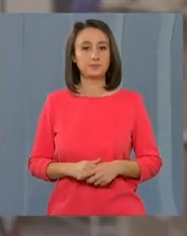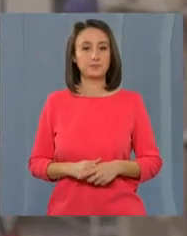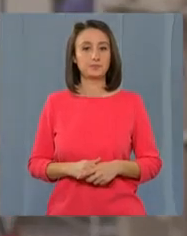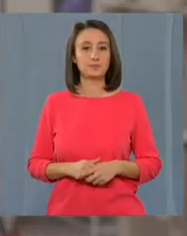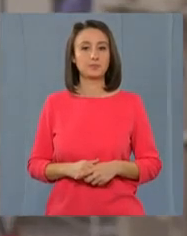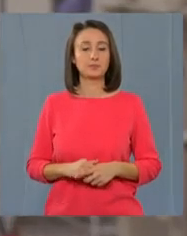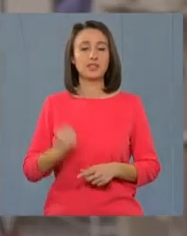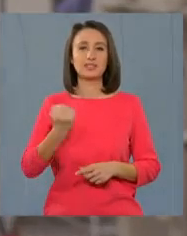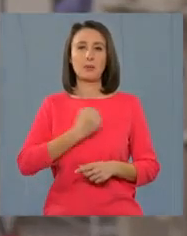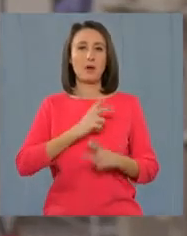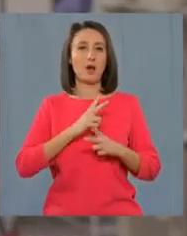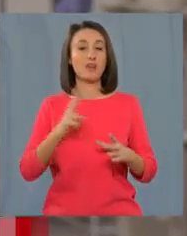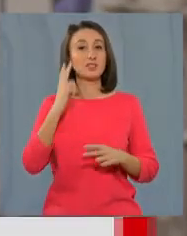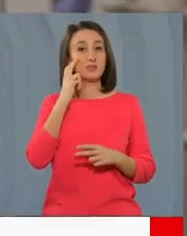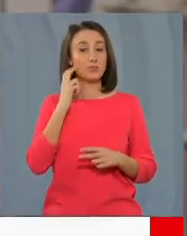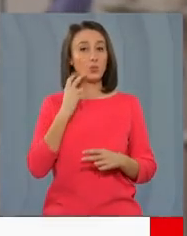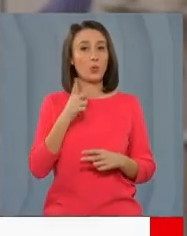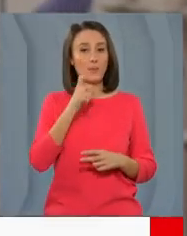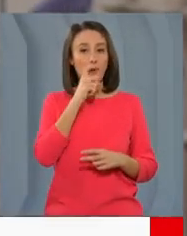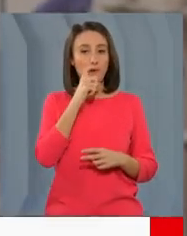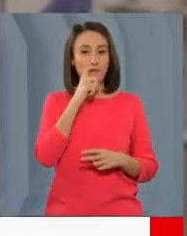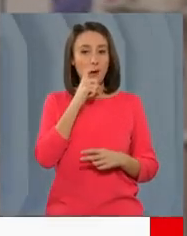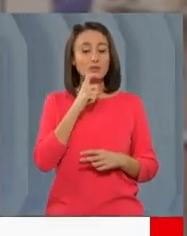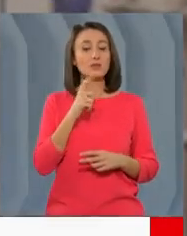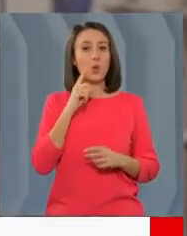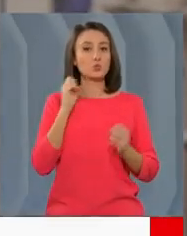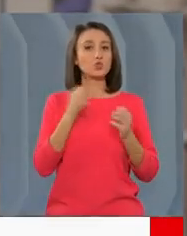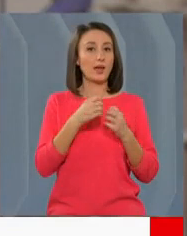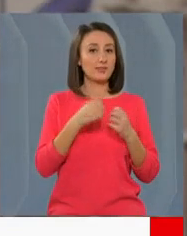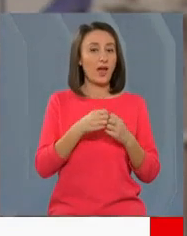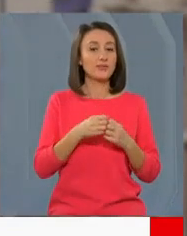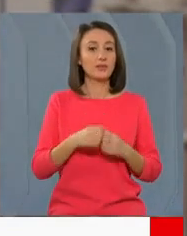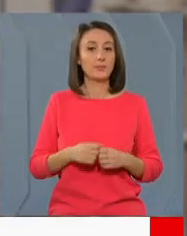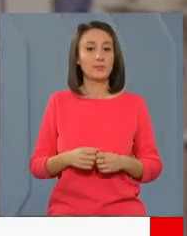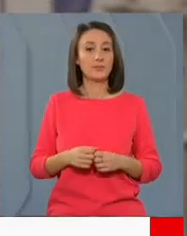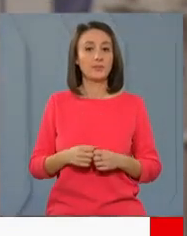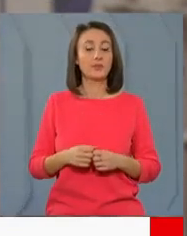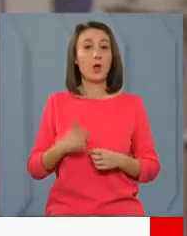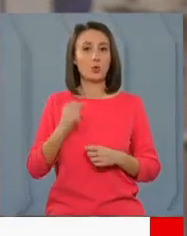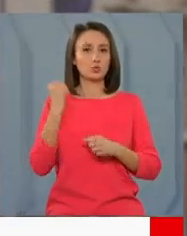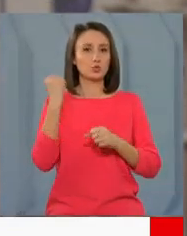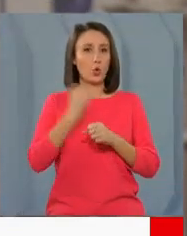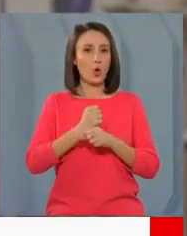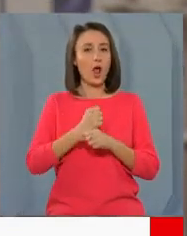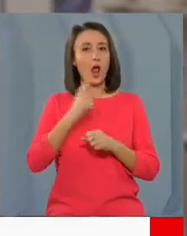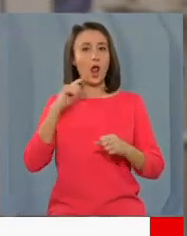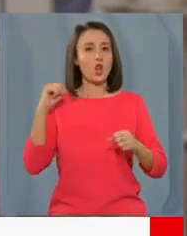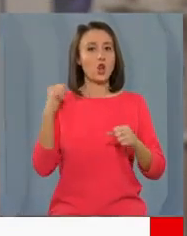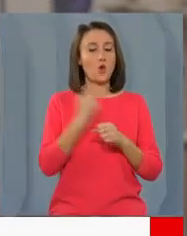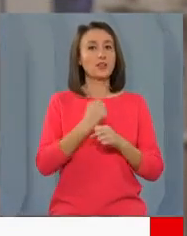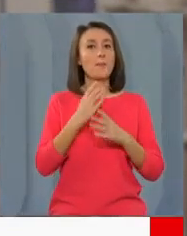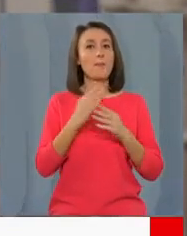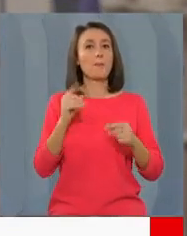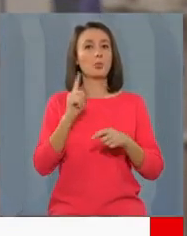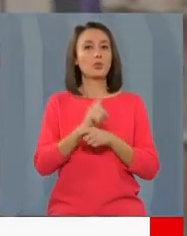Crimă oribilă comisă în Sibiu, doi bărbați care locuiau împreună s-au certat, iar la un moment dat unul dintre ei a luat un ciocan și l-a lovit pe celălalt de mai